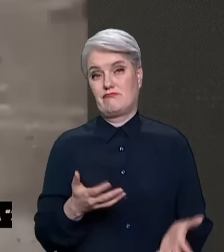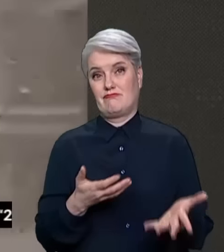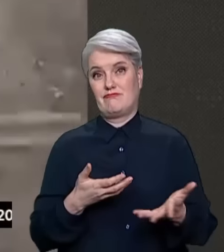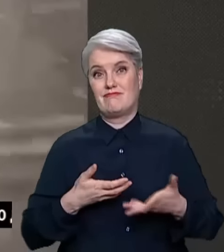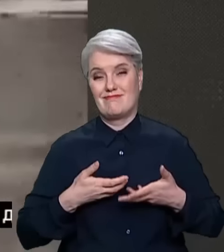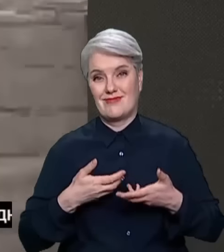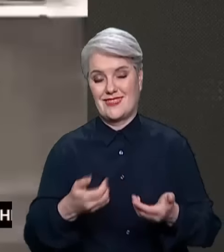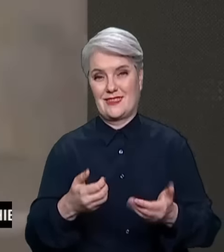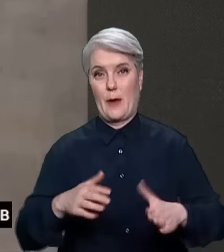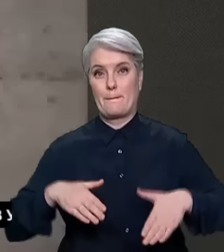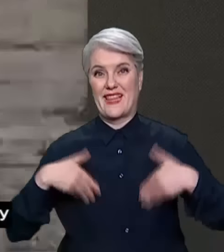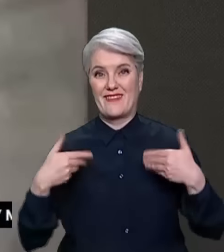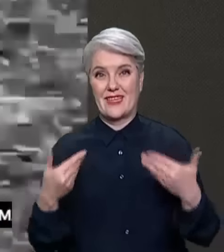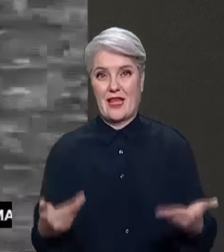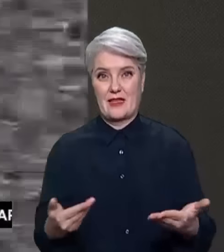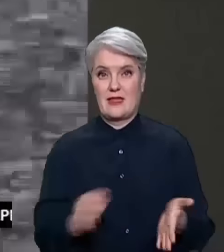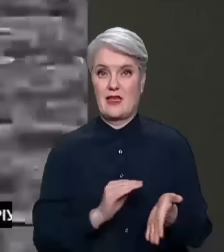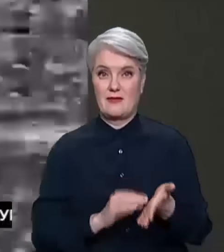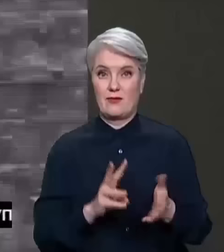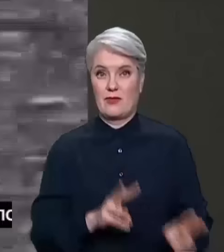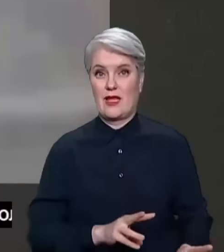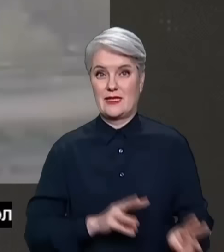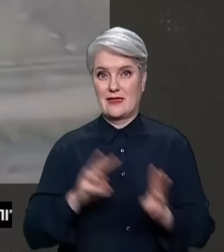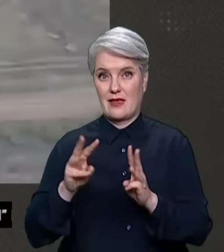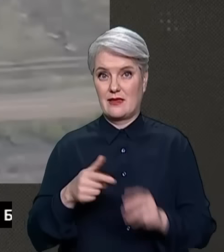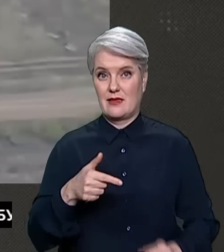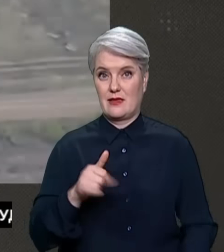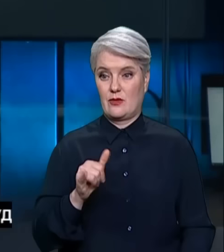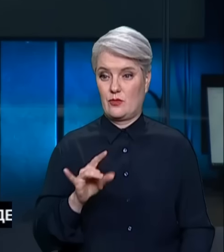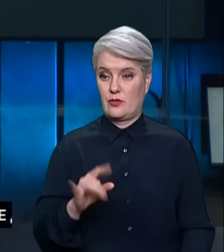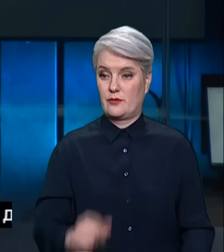отримали належне привітання. Йдеться на сайті ГУР.